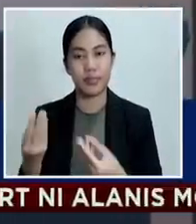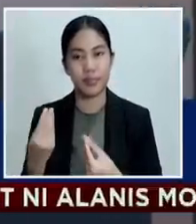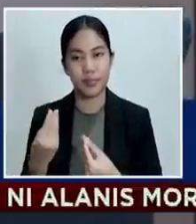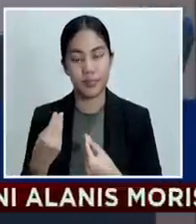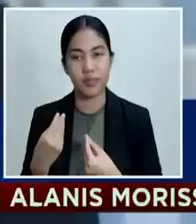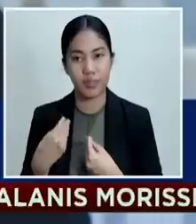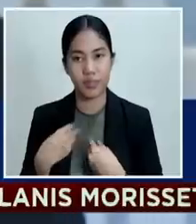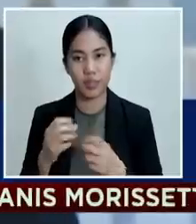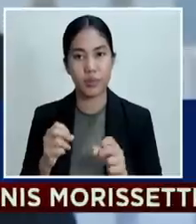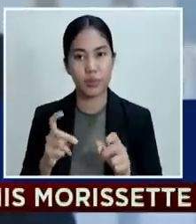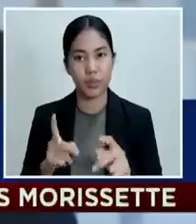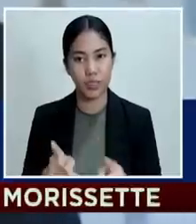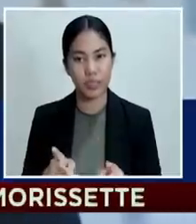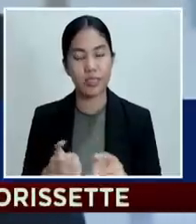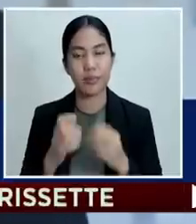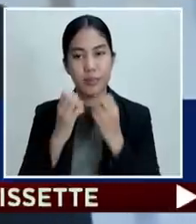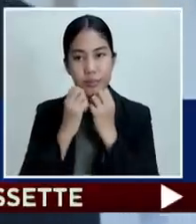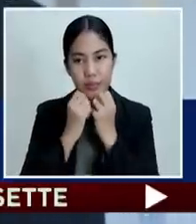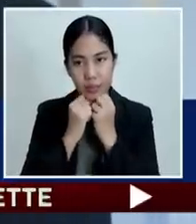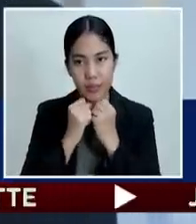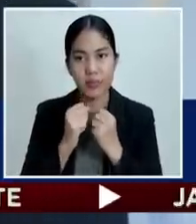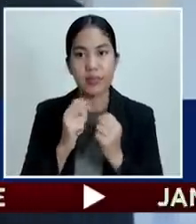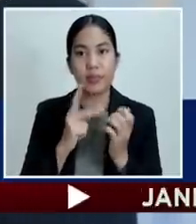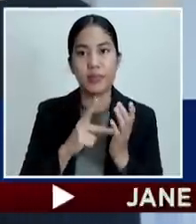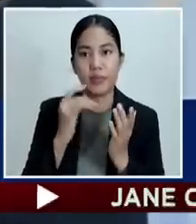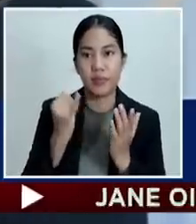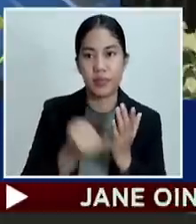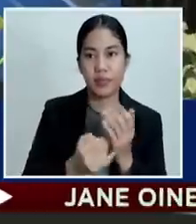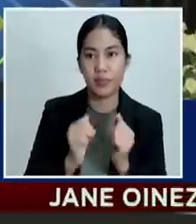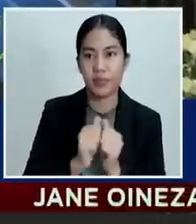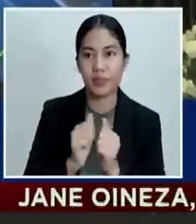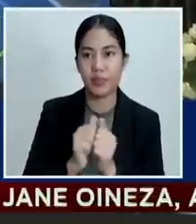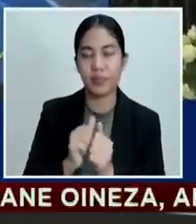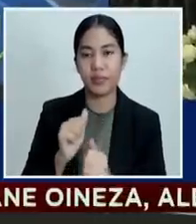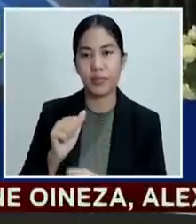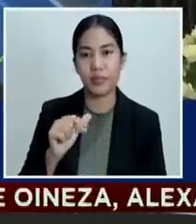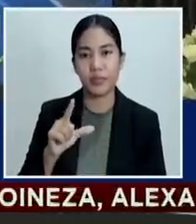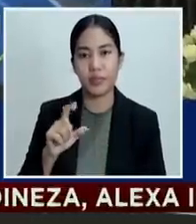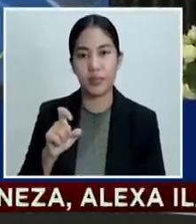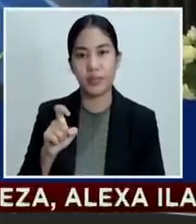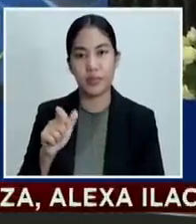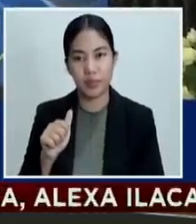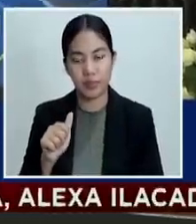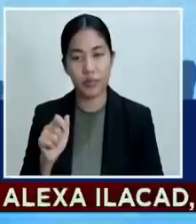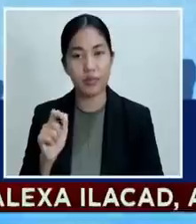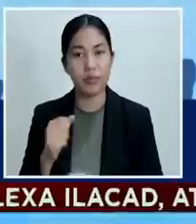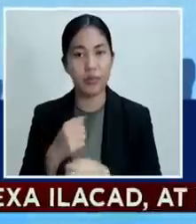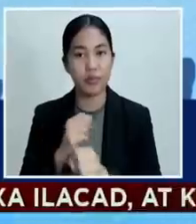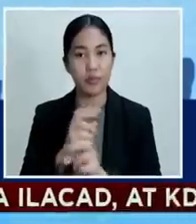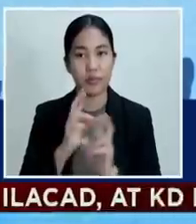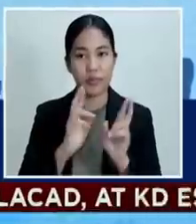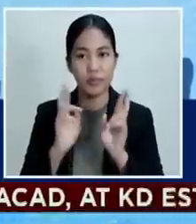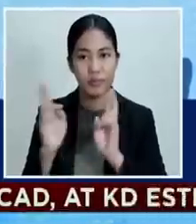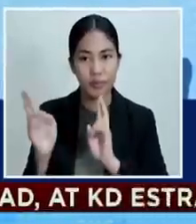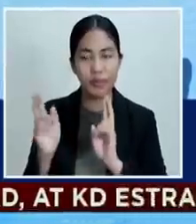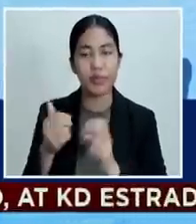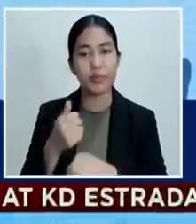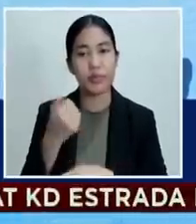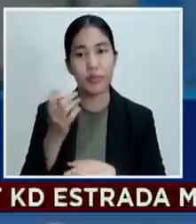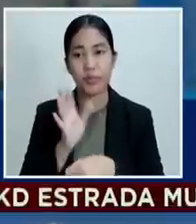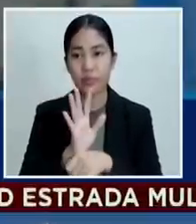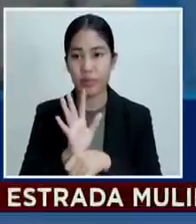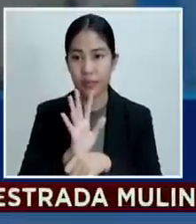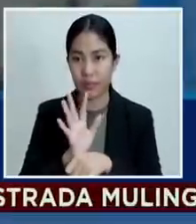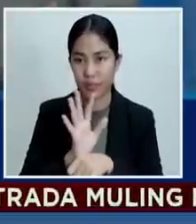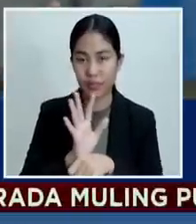Kapamilya Network. Bukod sa mga proyekto, kasama si Alexa, naghahanda rin siyang gumawa ng iba pang pelikula at